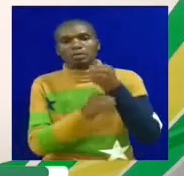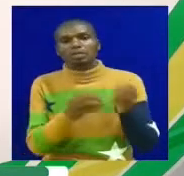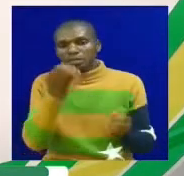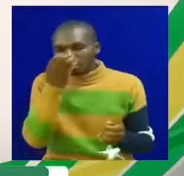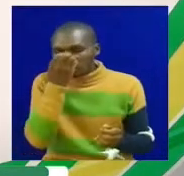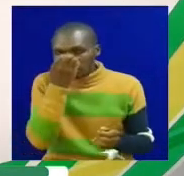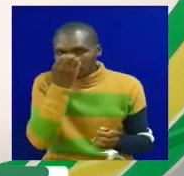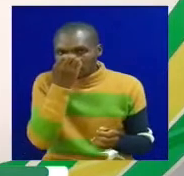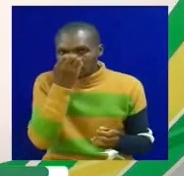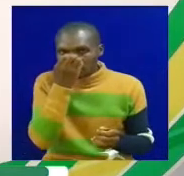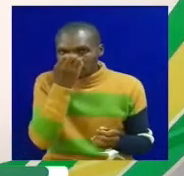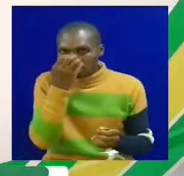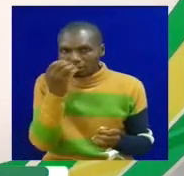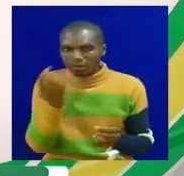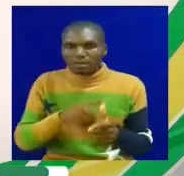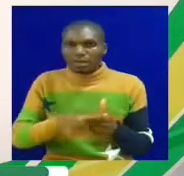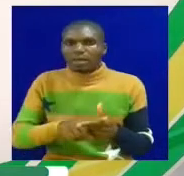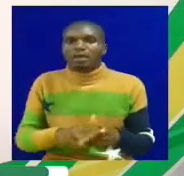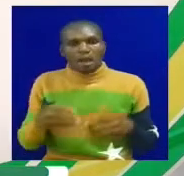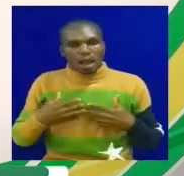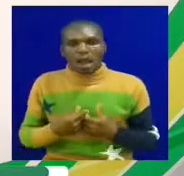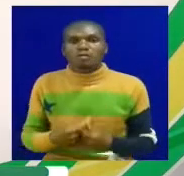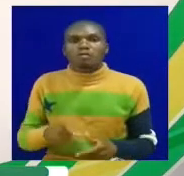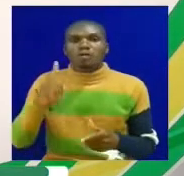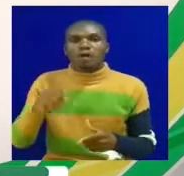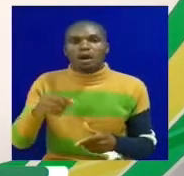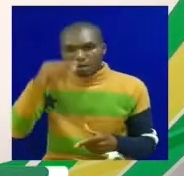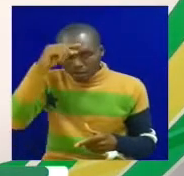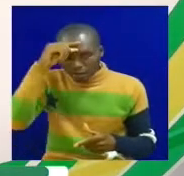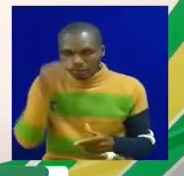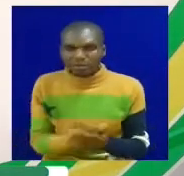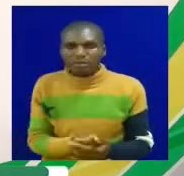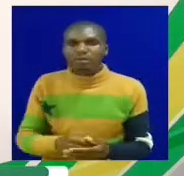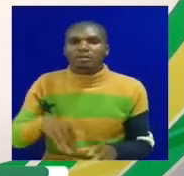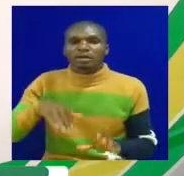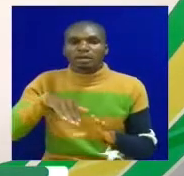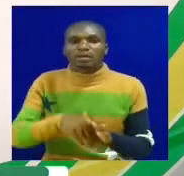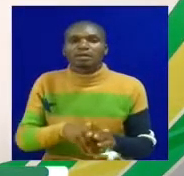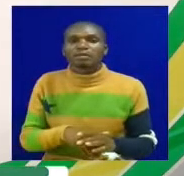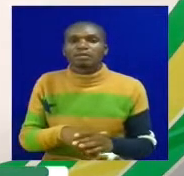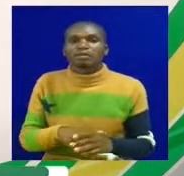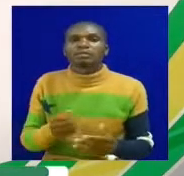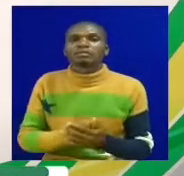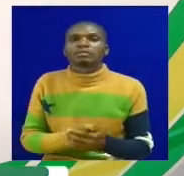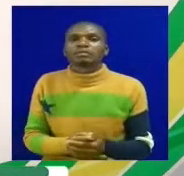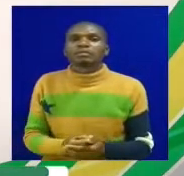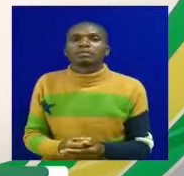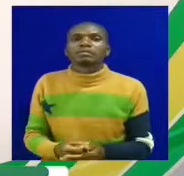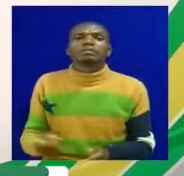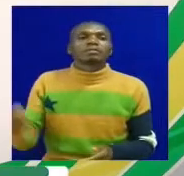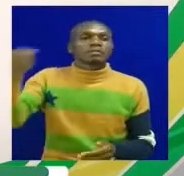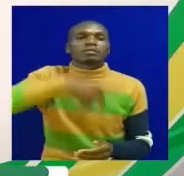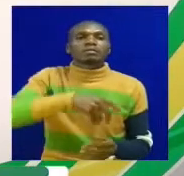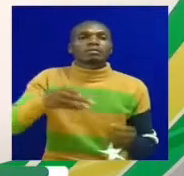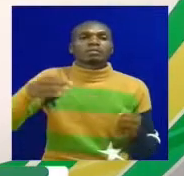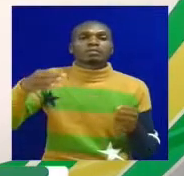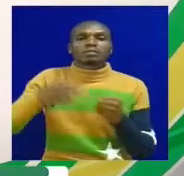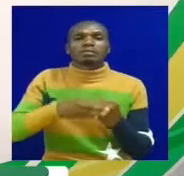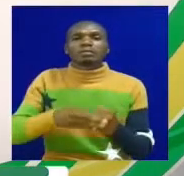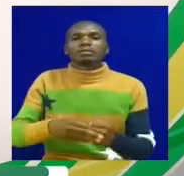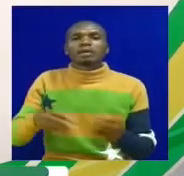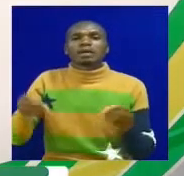nera sokoro sia serikali ekerobo chori yobone bogo chikoreka no mutinyo gatano na gatatu mwako ye gabo chiri bubere na meronge